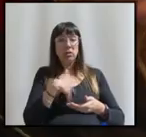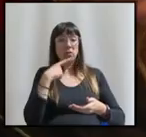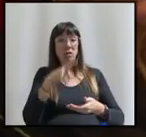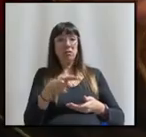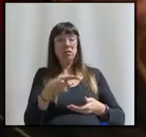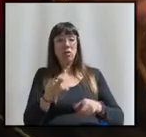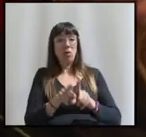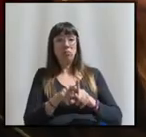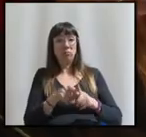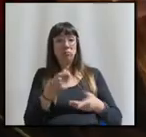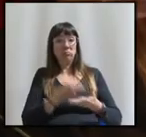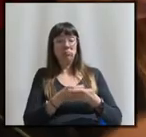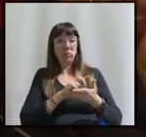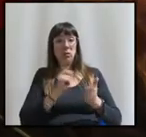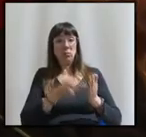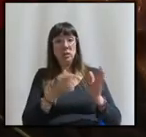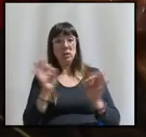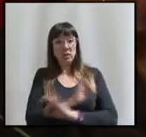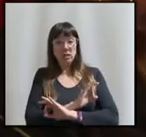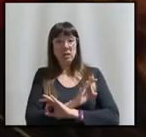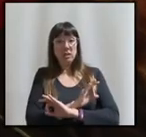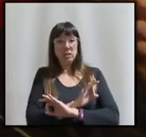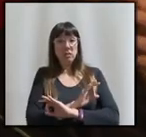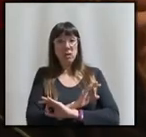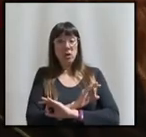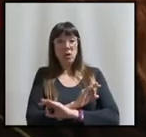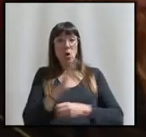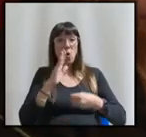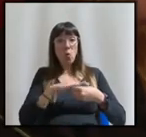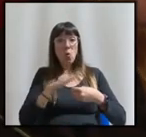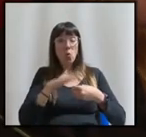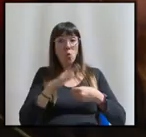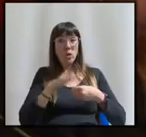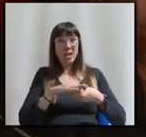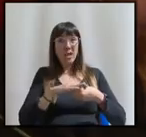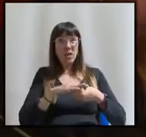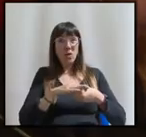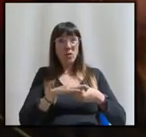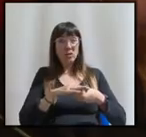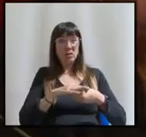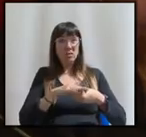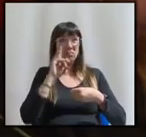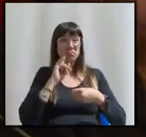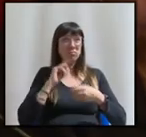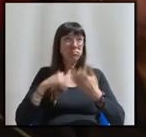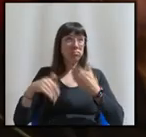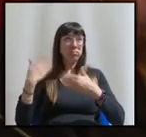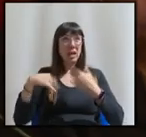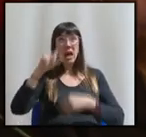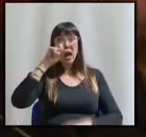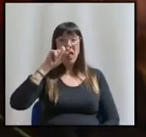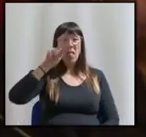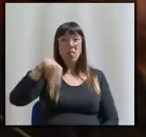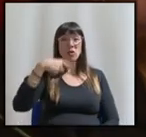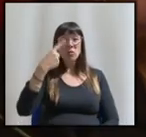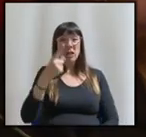ja va ser el dia que van dir que eren uns contenidors per durar 10 anys. O sigui, van fer el contracte l'any 2018 i van dir que havien d'arribar fins al 2028.